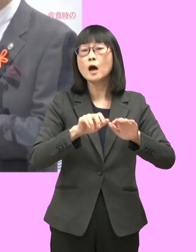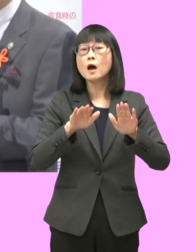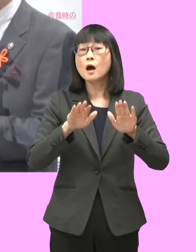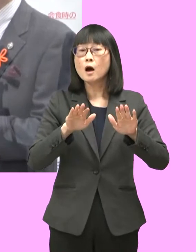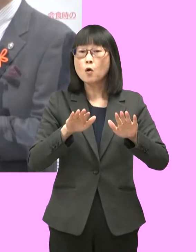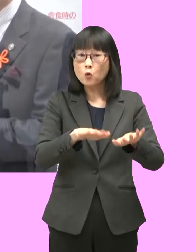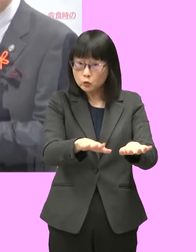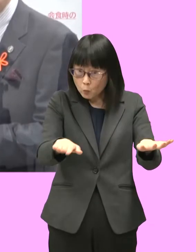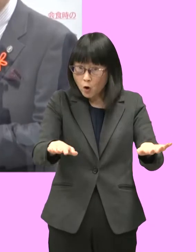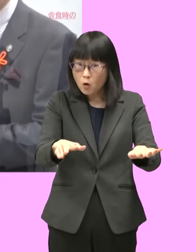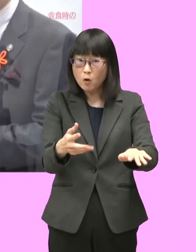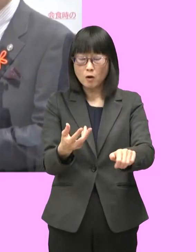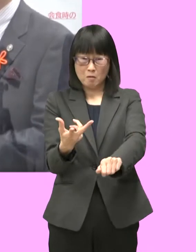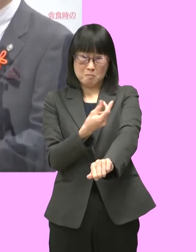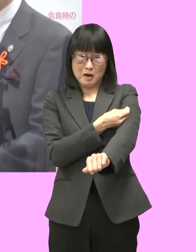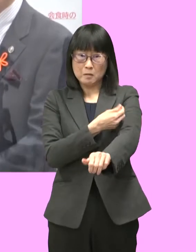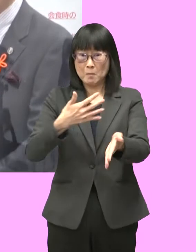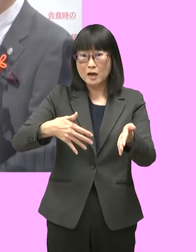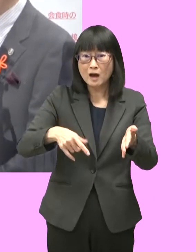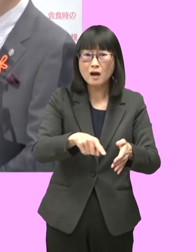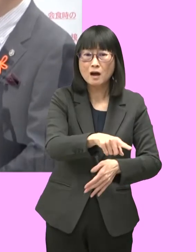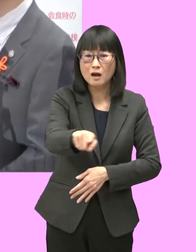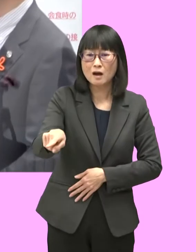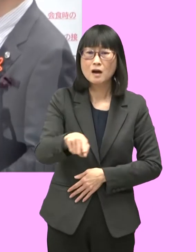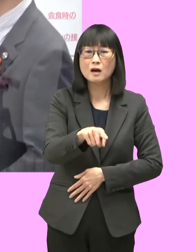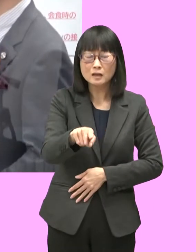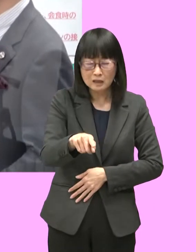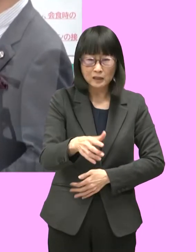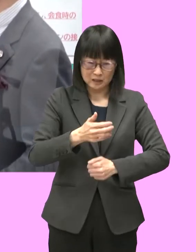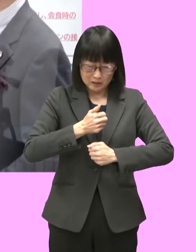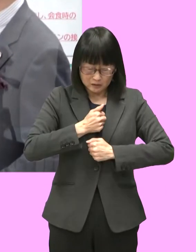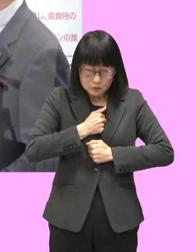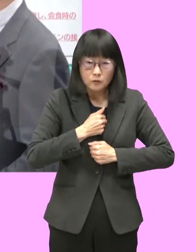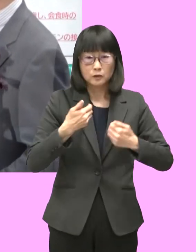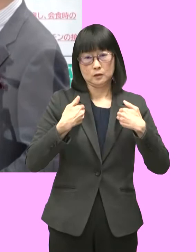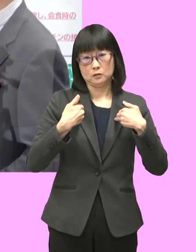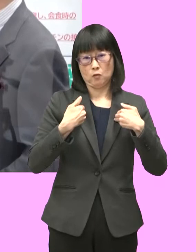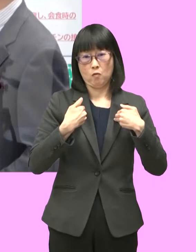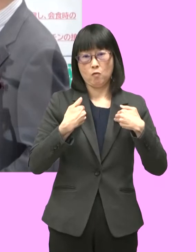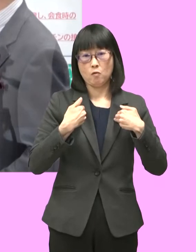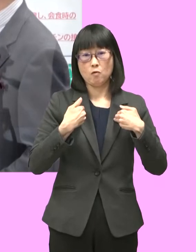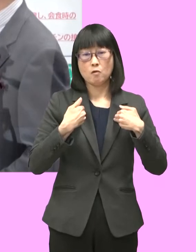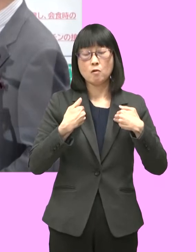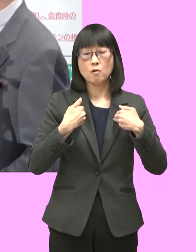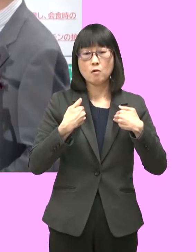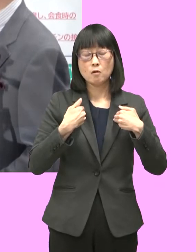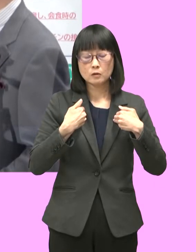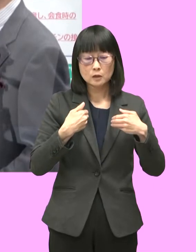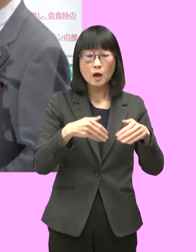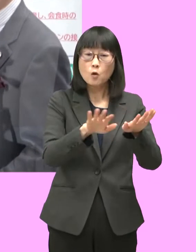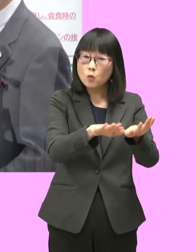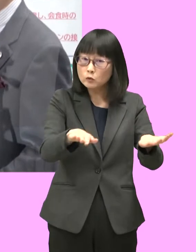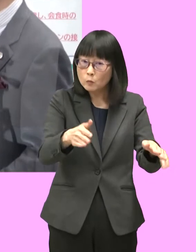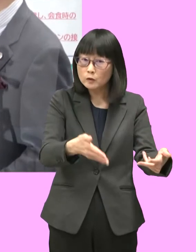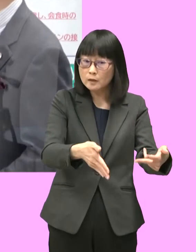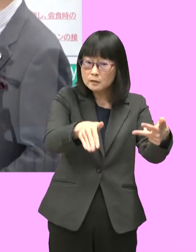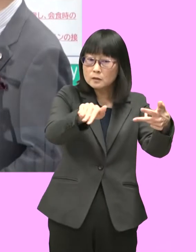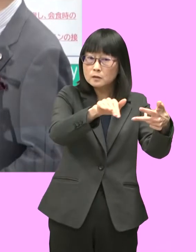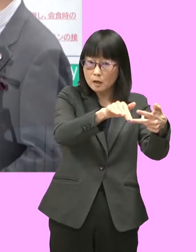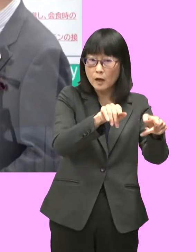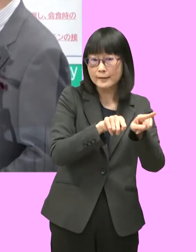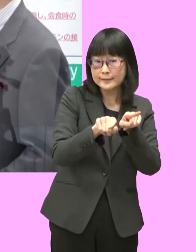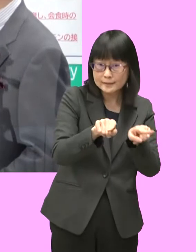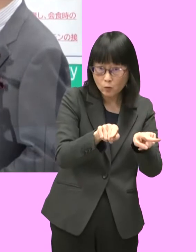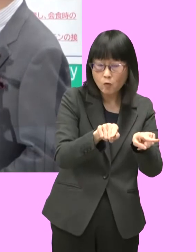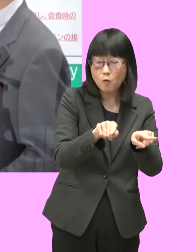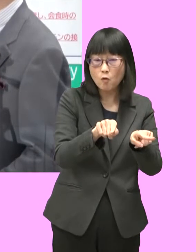のはむしろ子どもたちかもと思っております。まあ、そういった面で、子どもたちの施設に対する指導助言を進めてますが、こういったこと